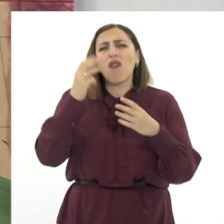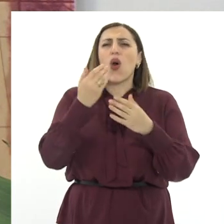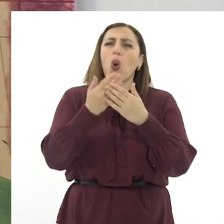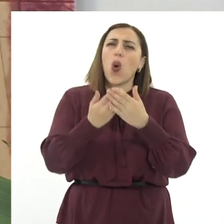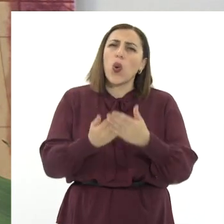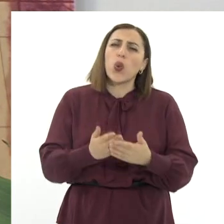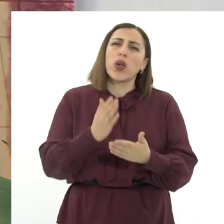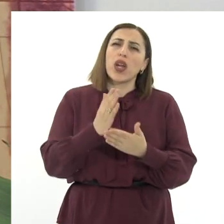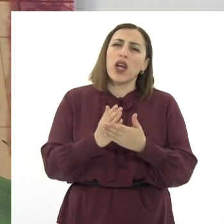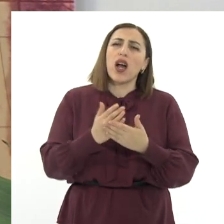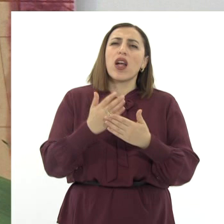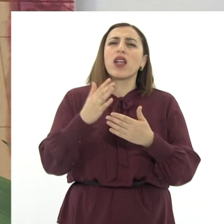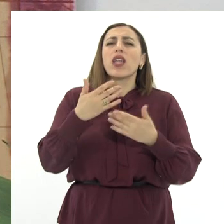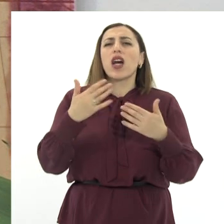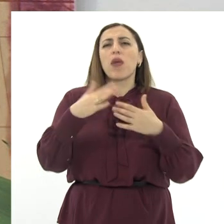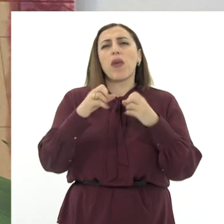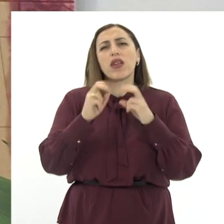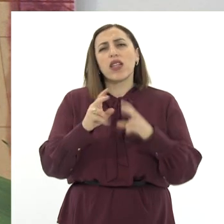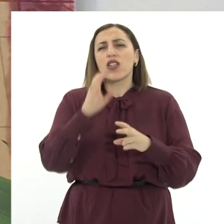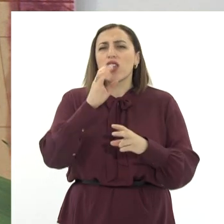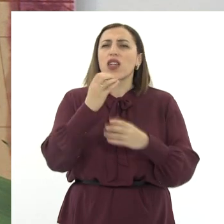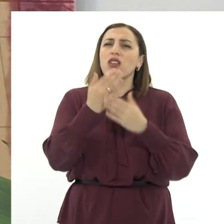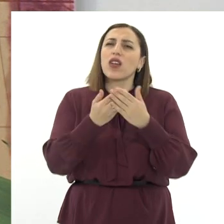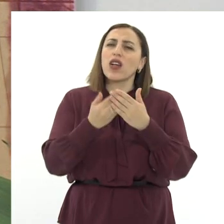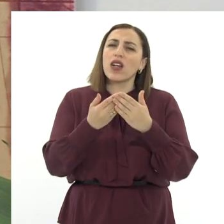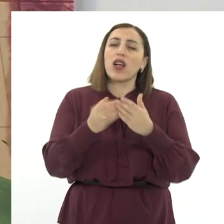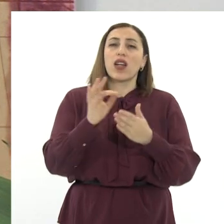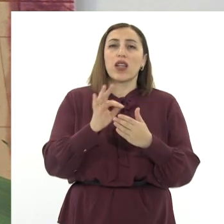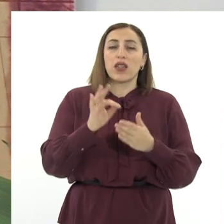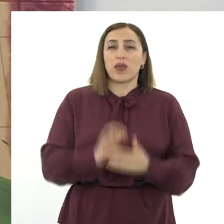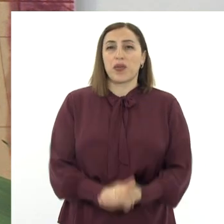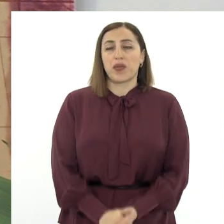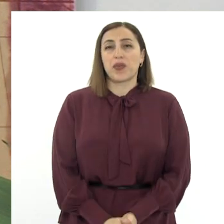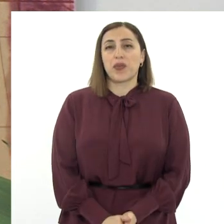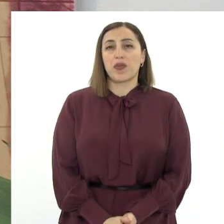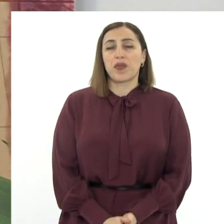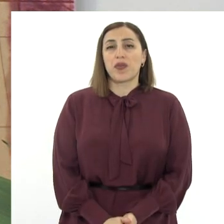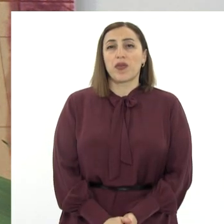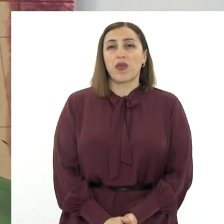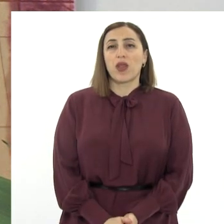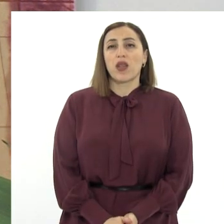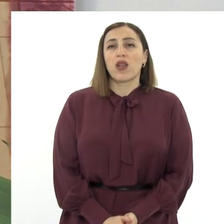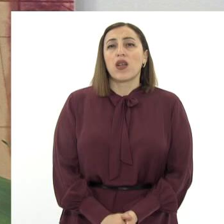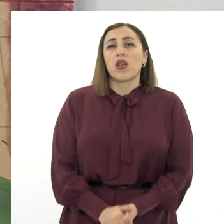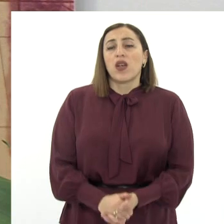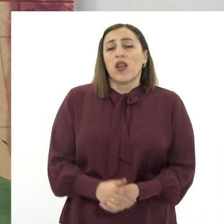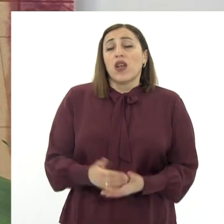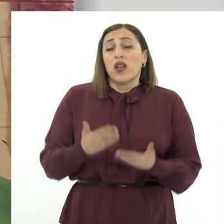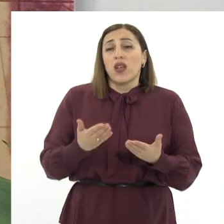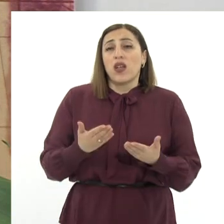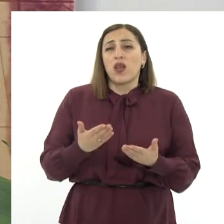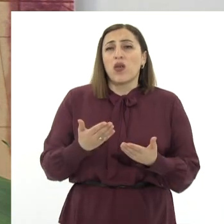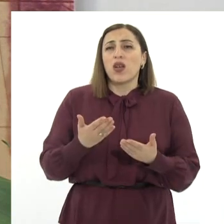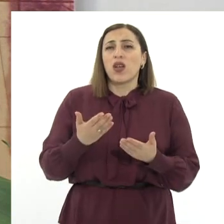խորհուրդներ կան տարբեր մասնագետների, դա խնդիր է, որտեղ այսօր ես ունենում եմ մեծ շների